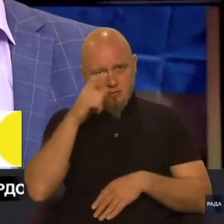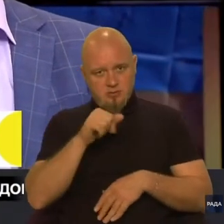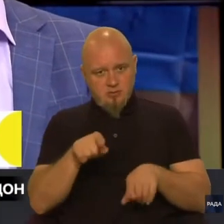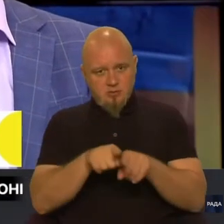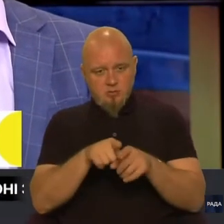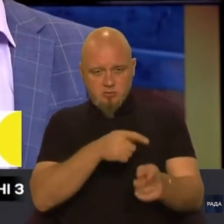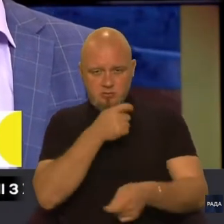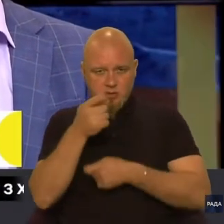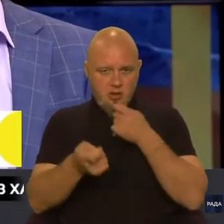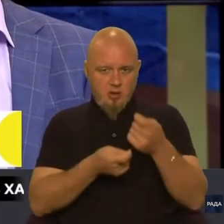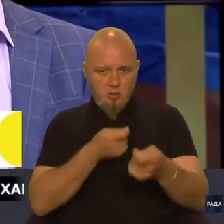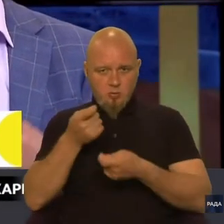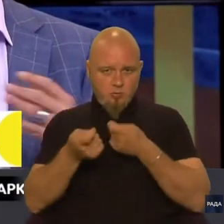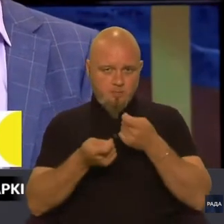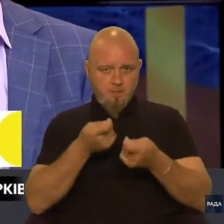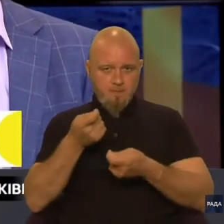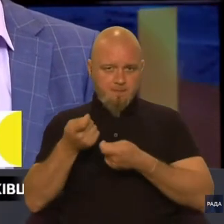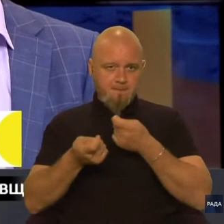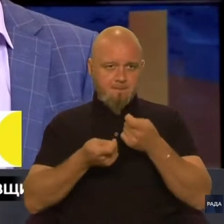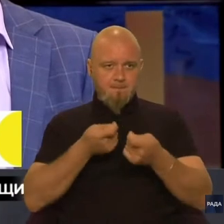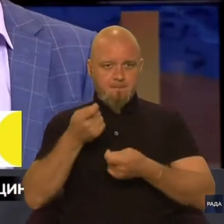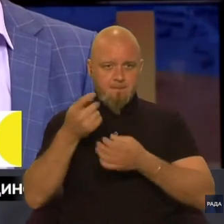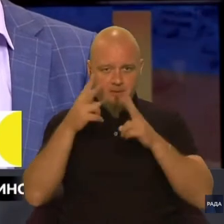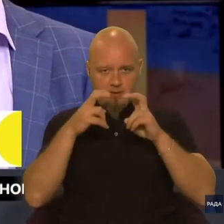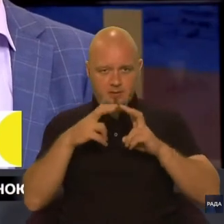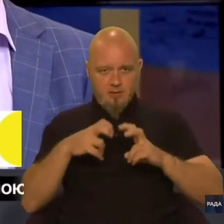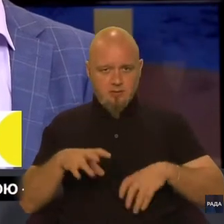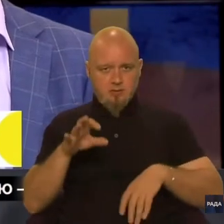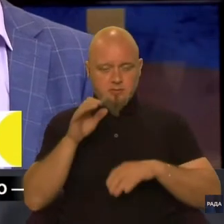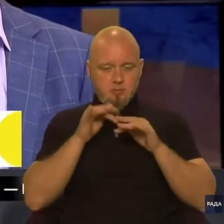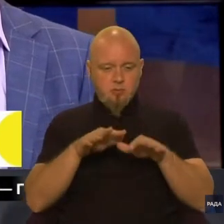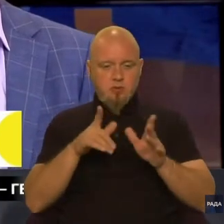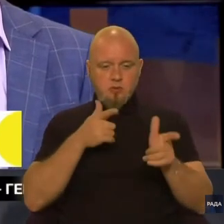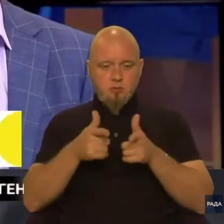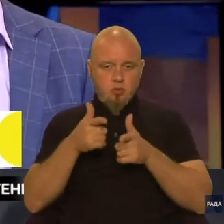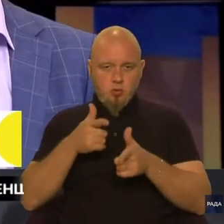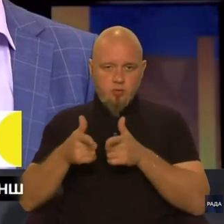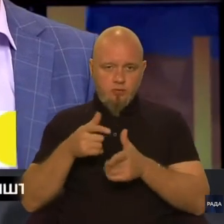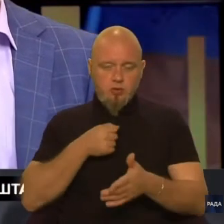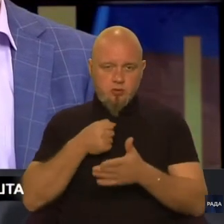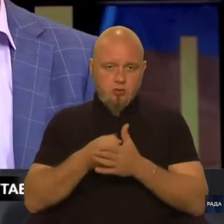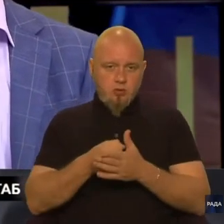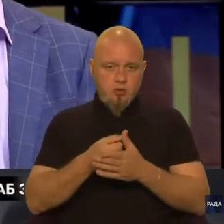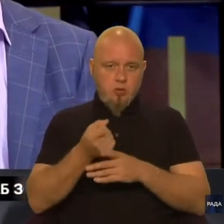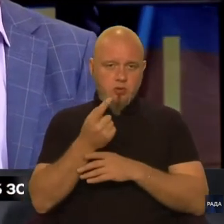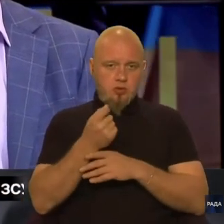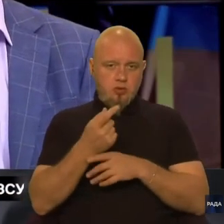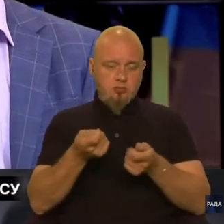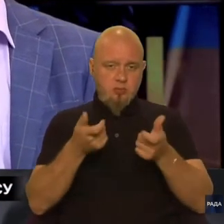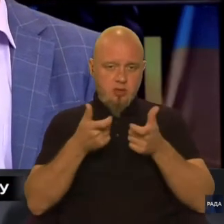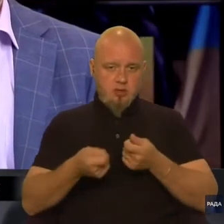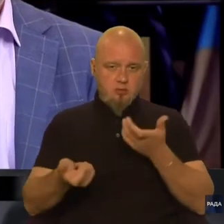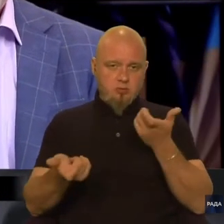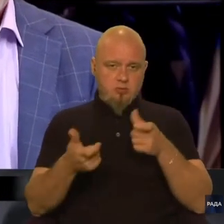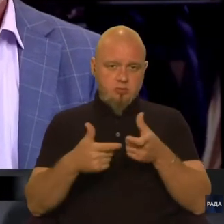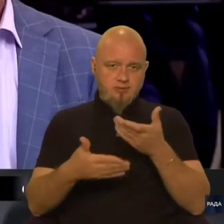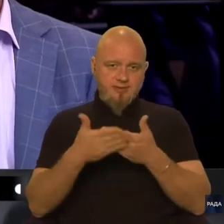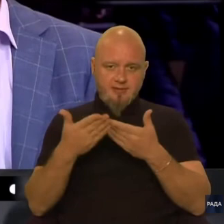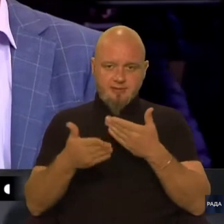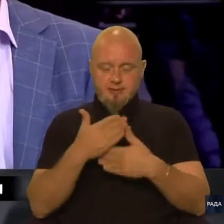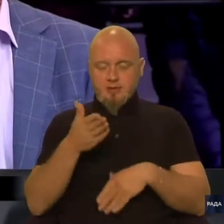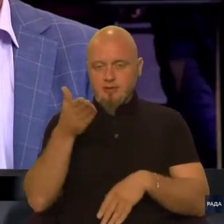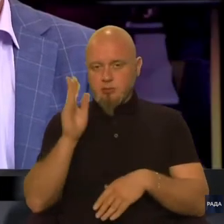таку детальну детальний аналіз процесу підготовки до 11-го пакету санкцій